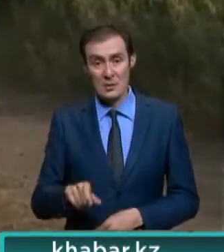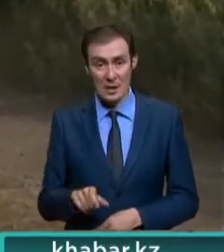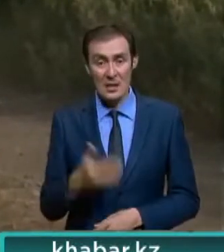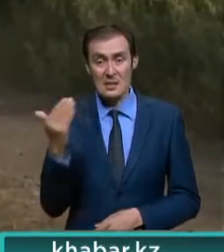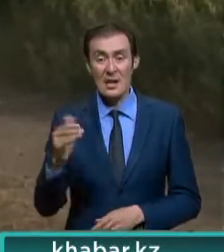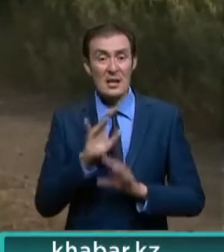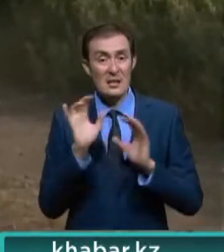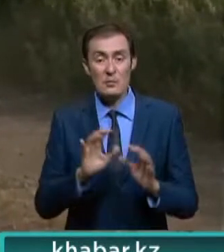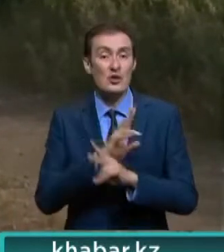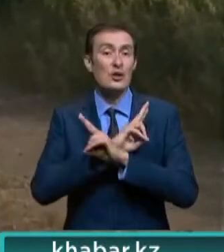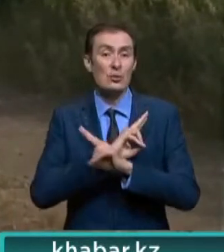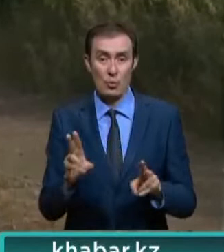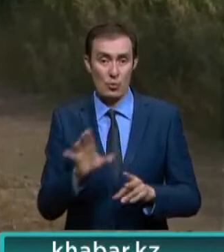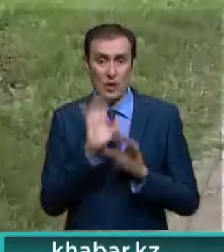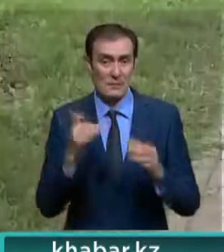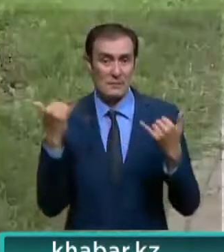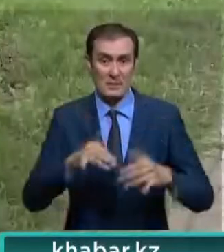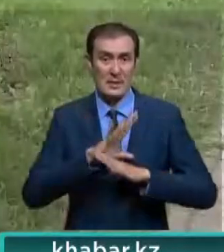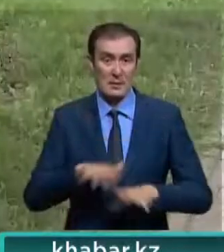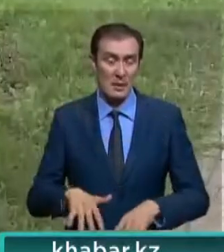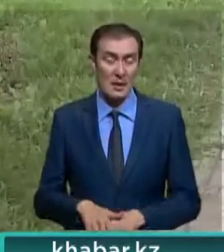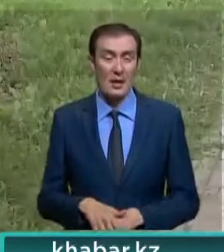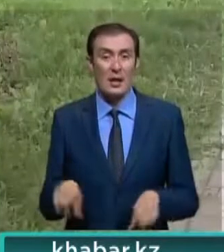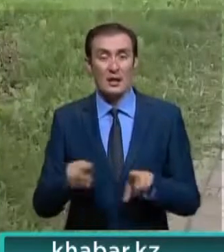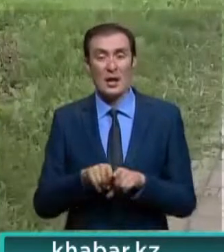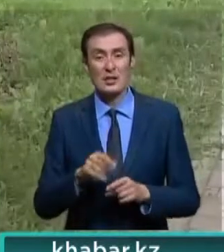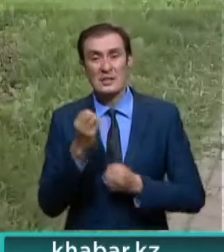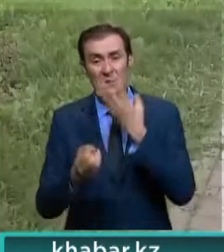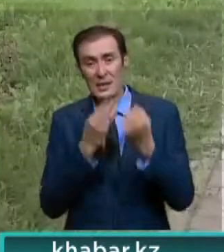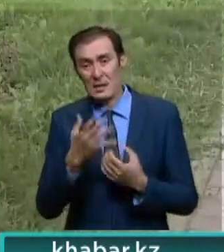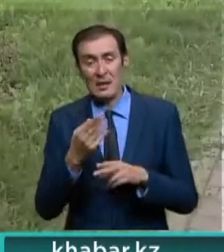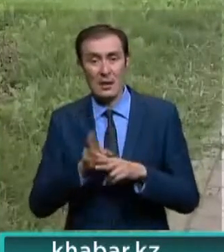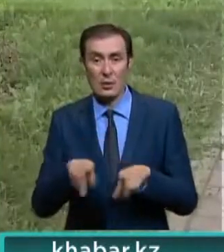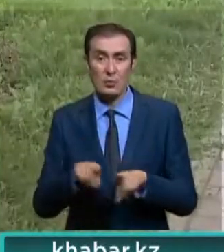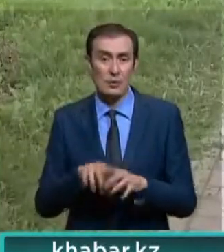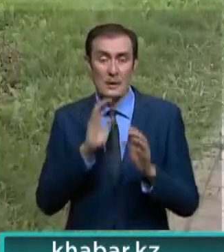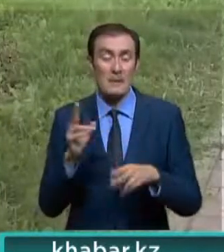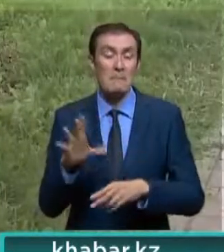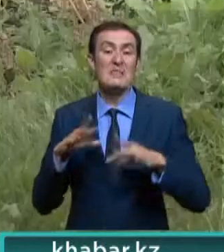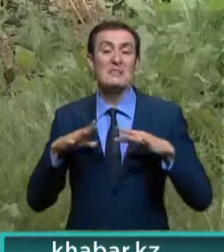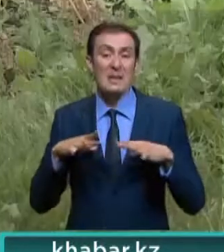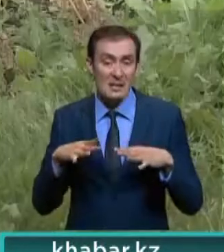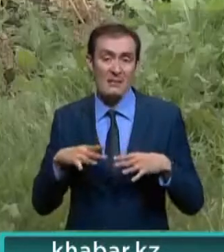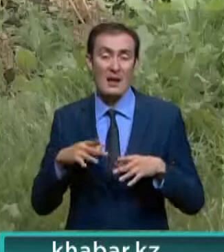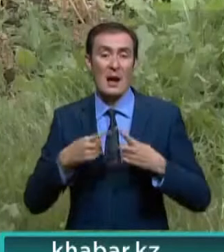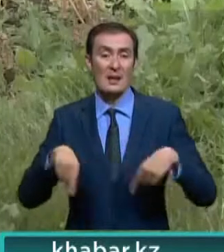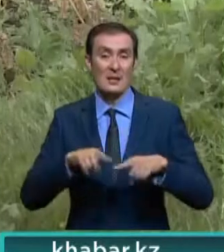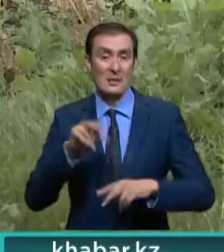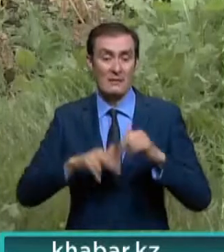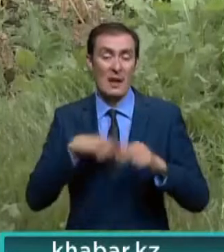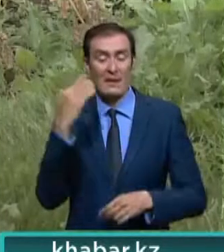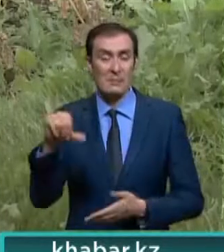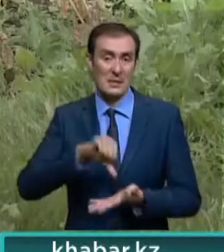за ними никто не ухаживал. Неухоженные клумбы и цветники – дело рук, а точнее бездействия фирмы-подрядчика,